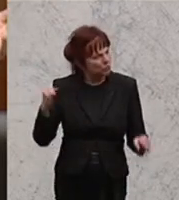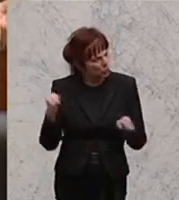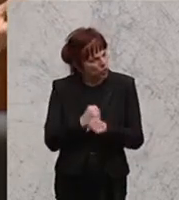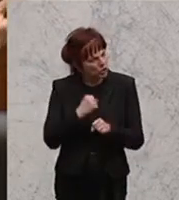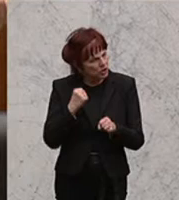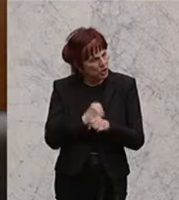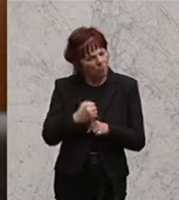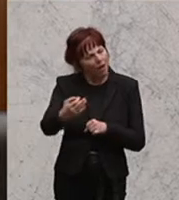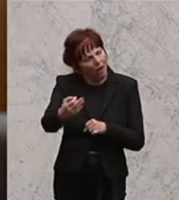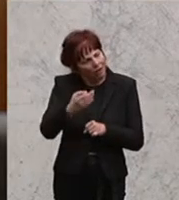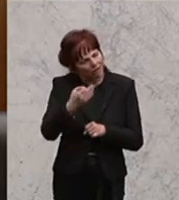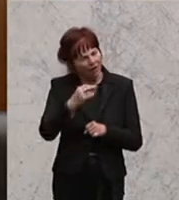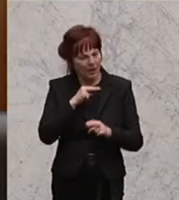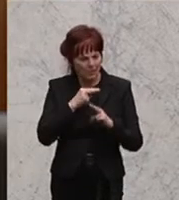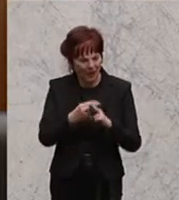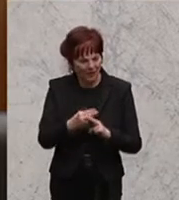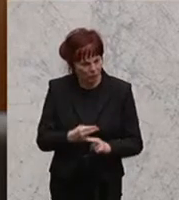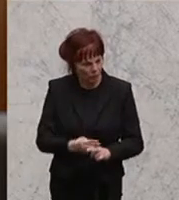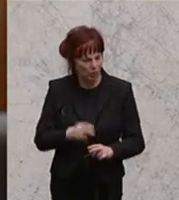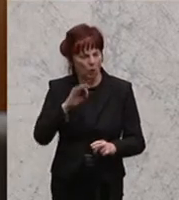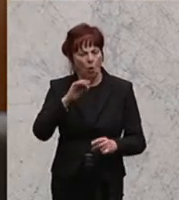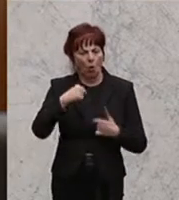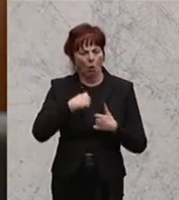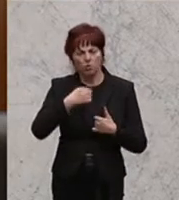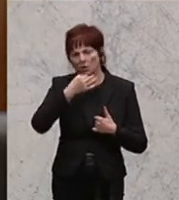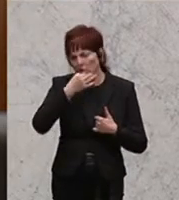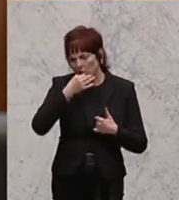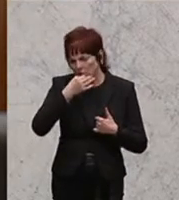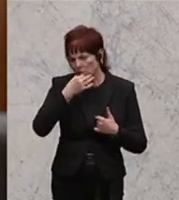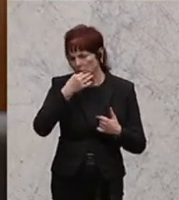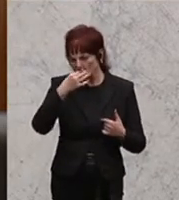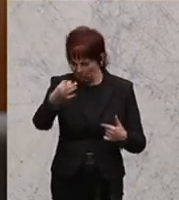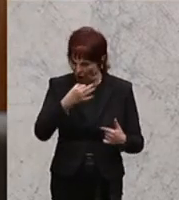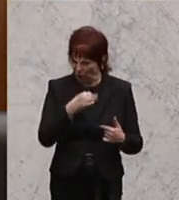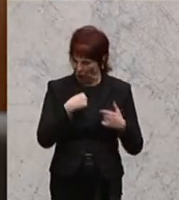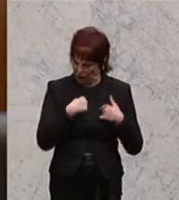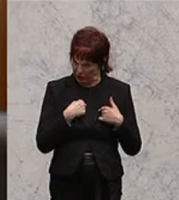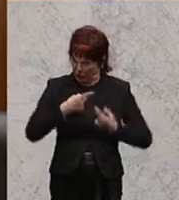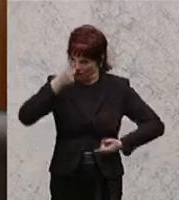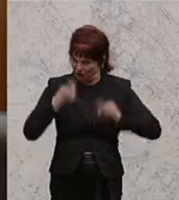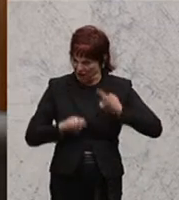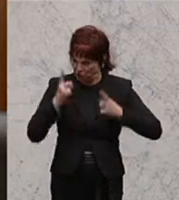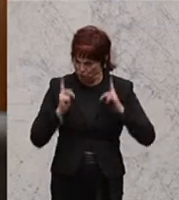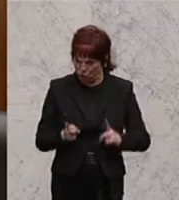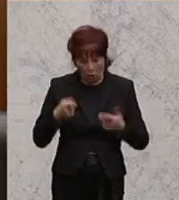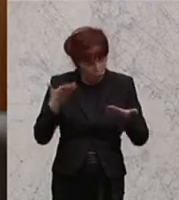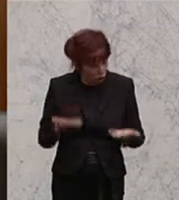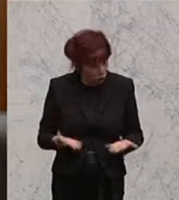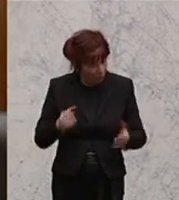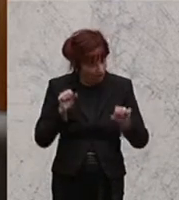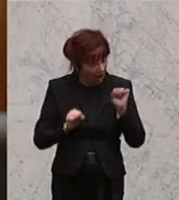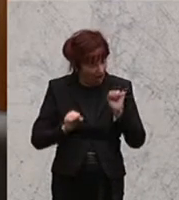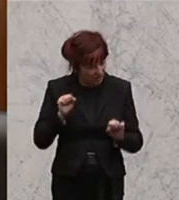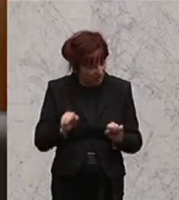bei Anfragebeantwortungen oder bei der Frage, ob ich eine Weisung erteile, in einer Art und Weise vorgehen, die